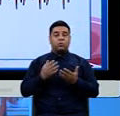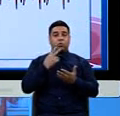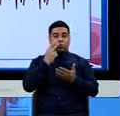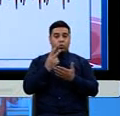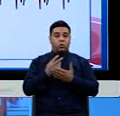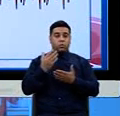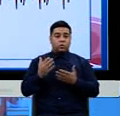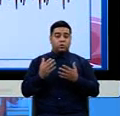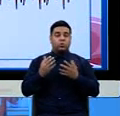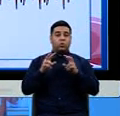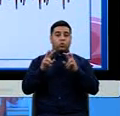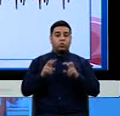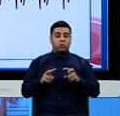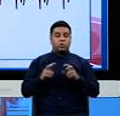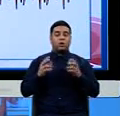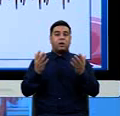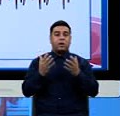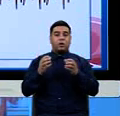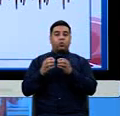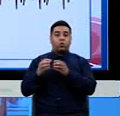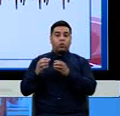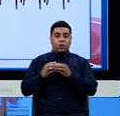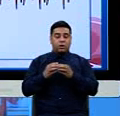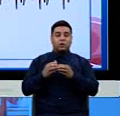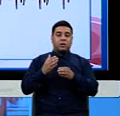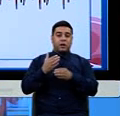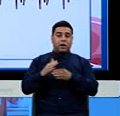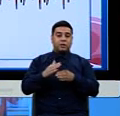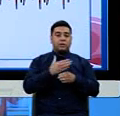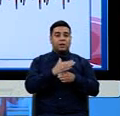Bolajonlar, ko'ryapsizmi? Stullar qanday guruhlarga ajralyapti?